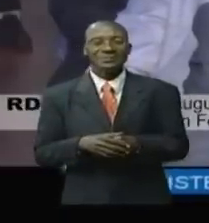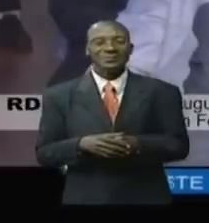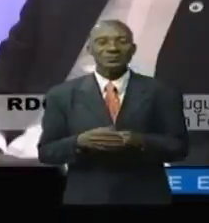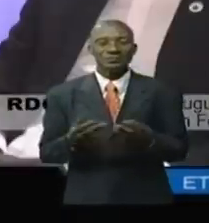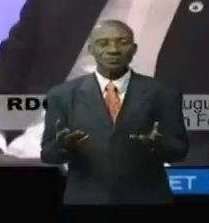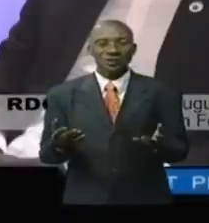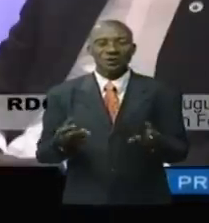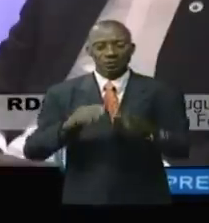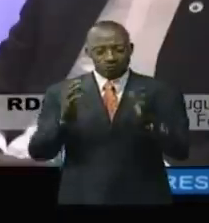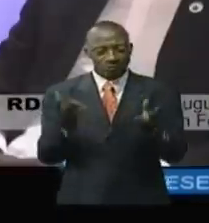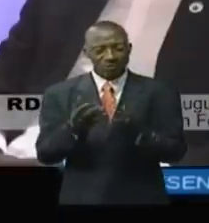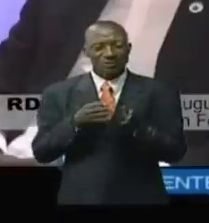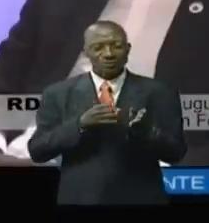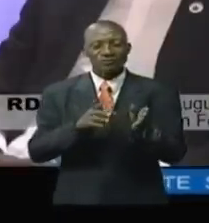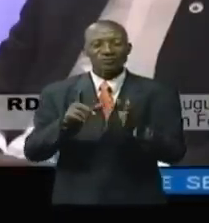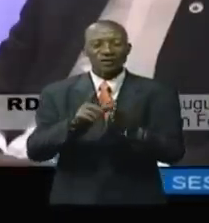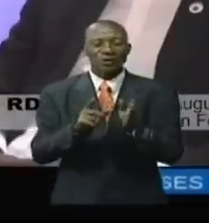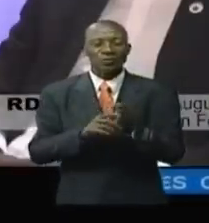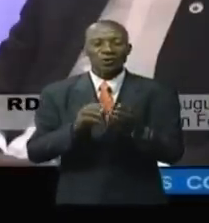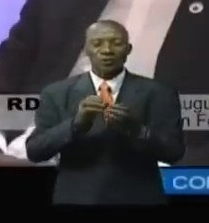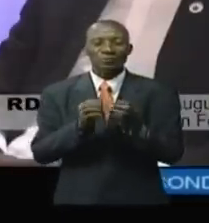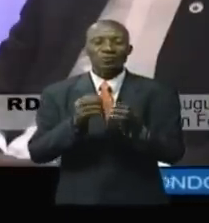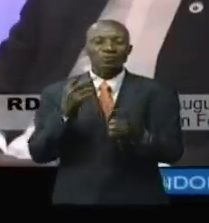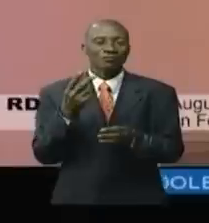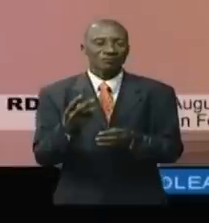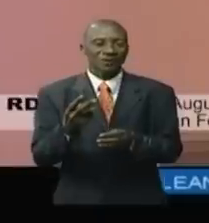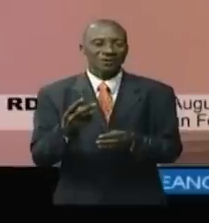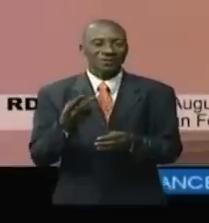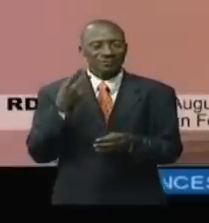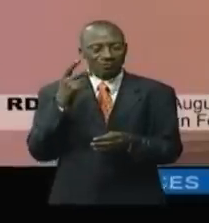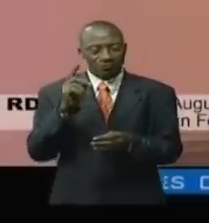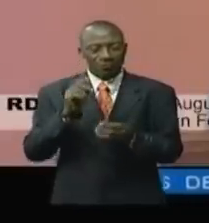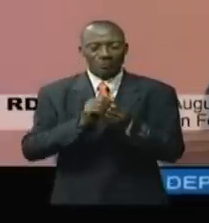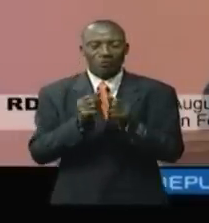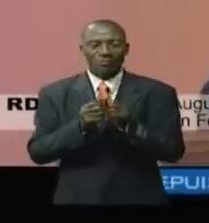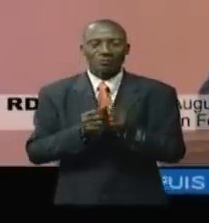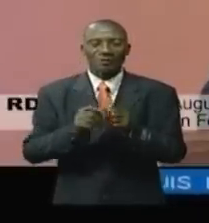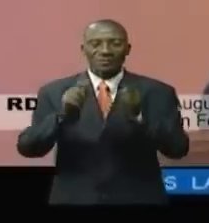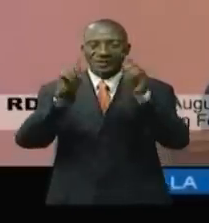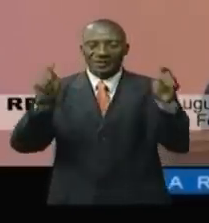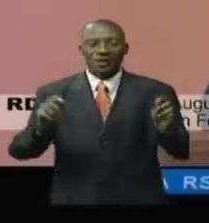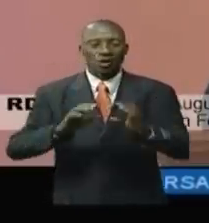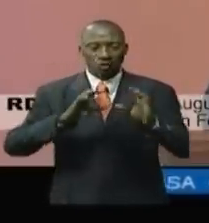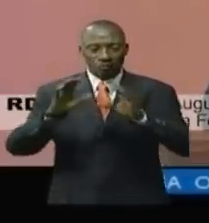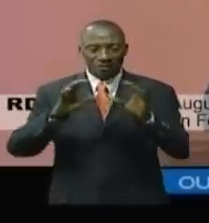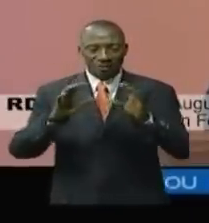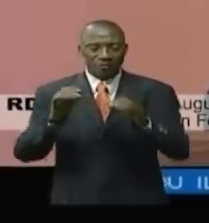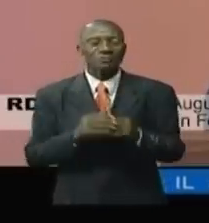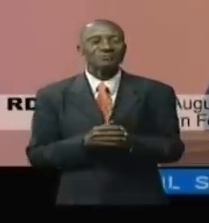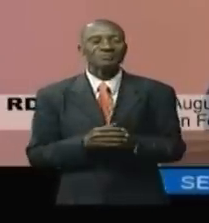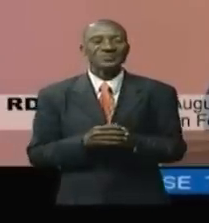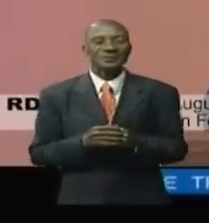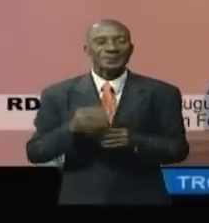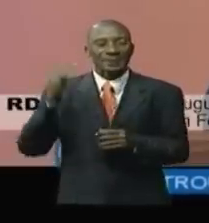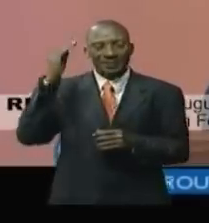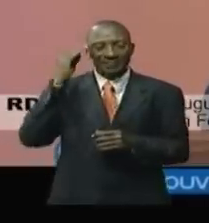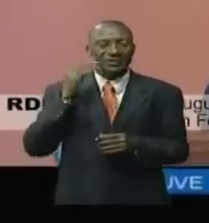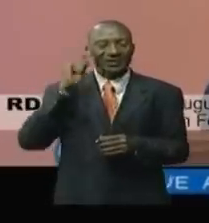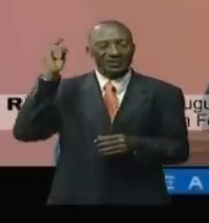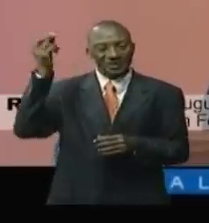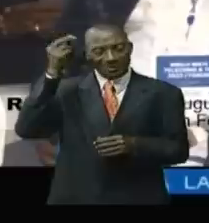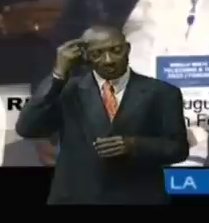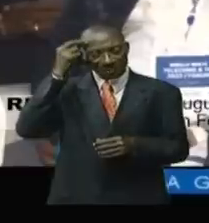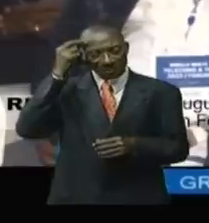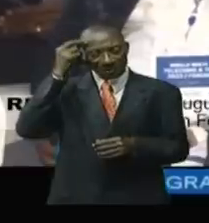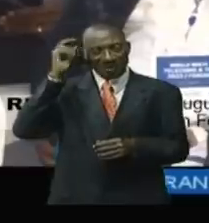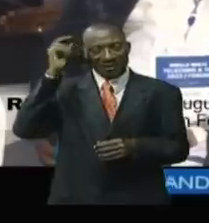numéro 20/017 relative aux télécommunications. Le ministre Augustin Kibasa Maliba s'est engagé à attirer le plus